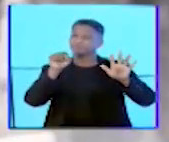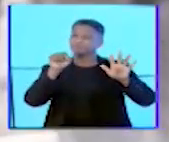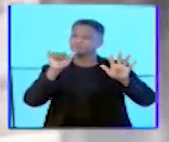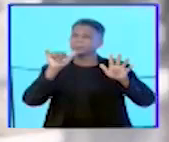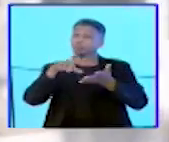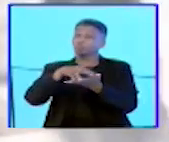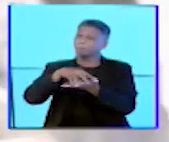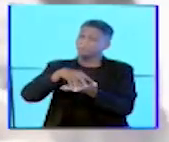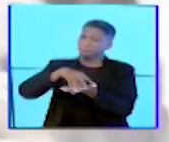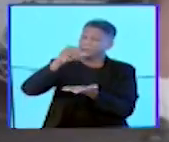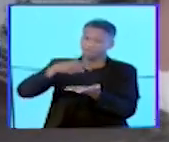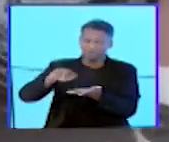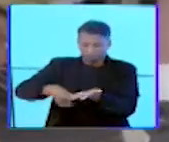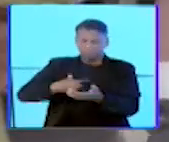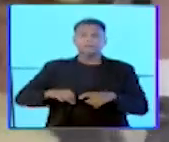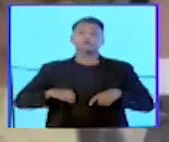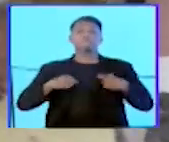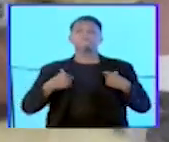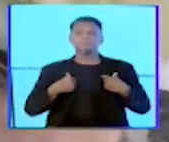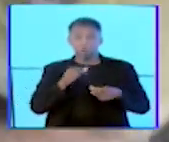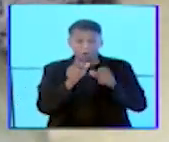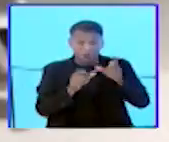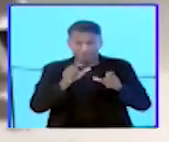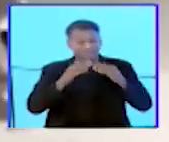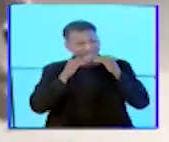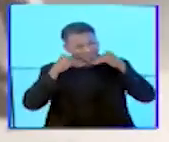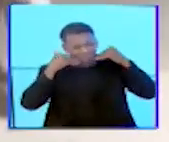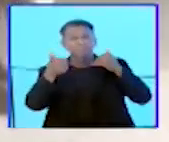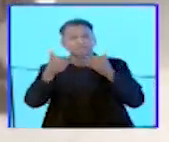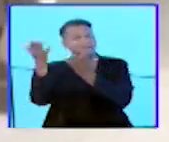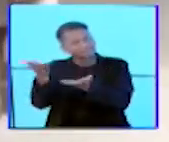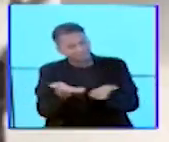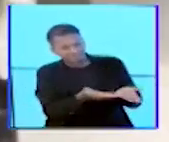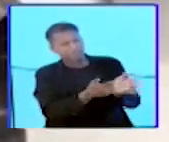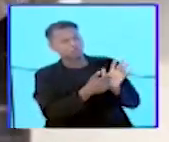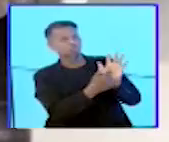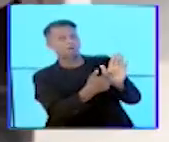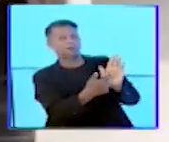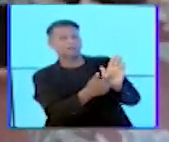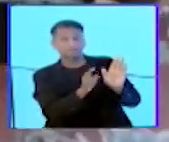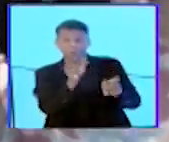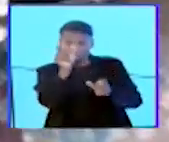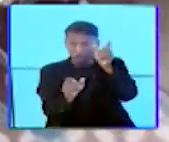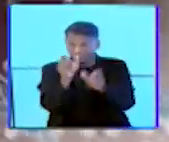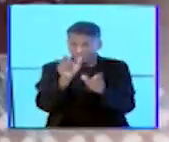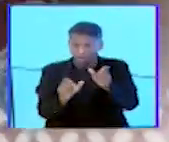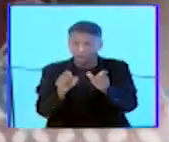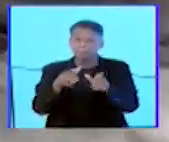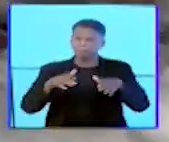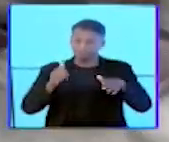Ramah tamah dan senyum yang menghiasi wajah warganya menjadi bukti bahwa mereka bisa hidup bahagia dengan